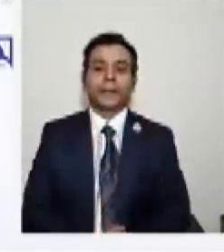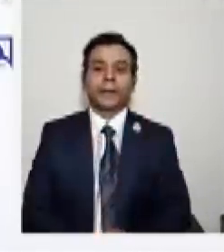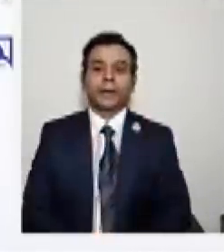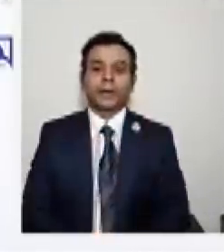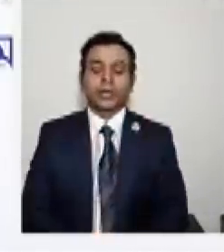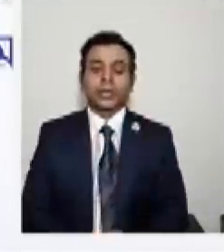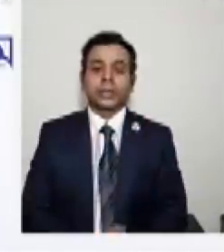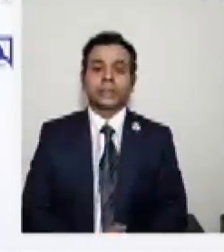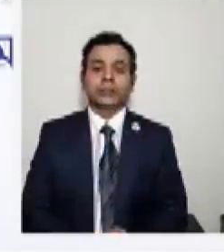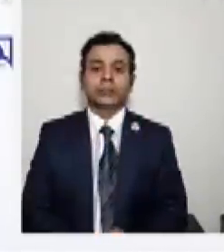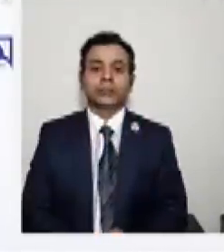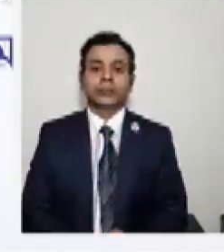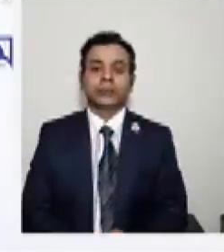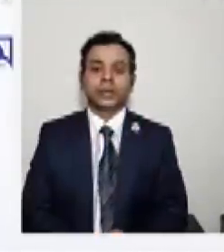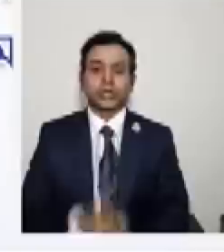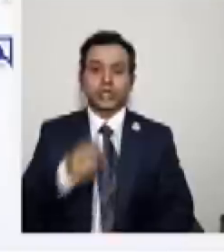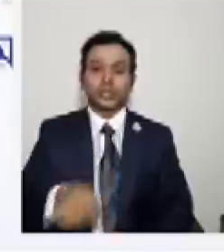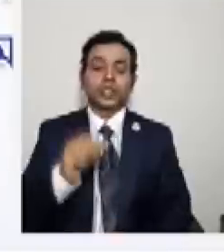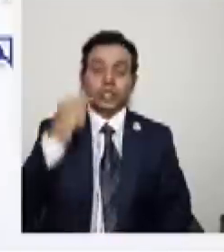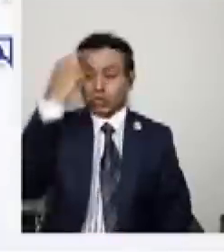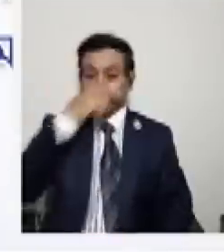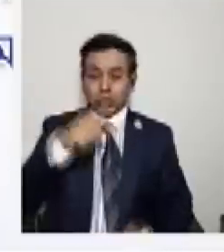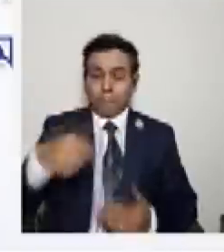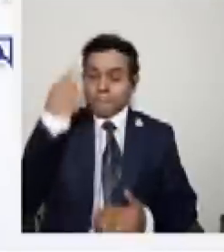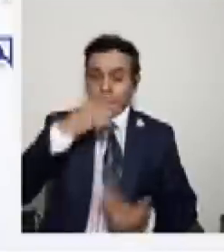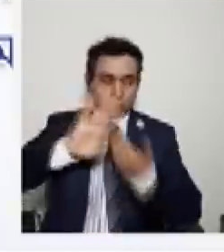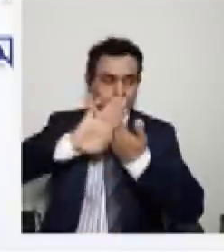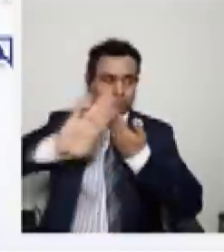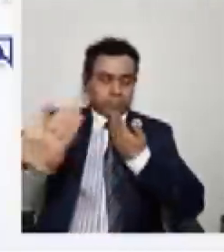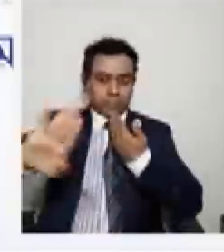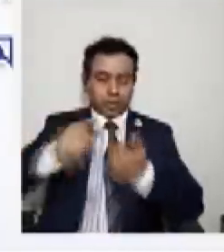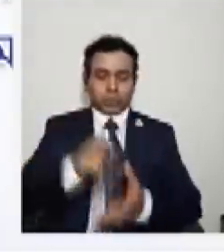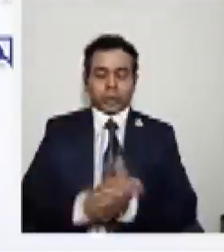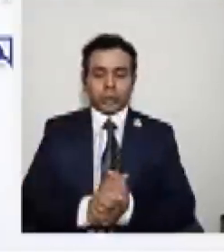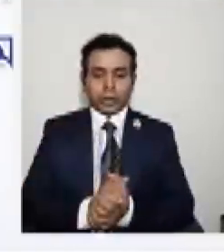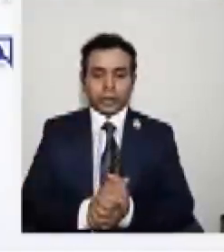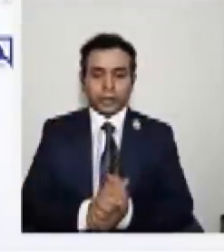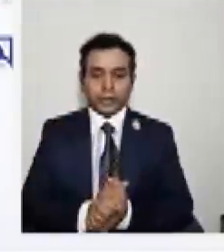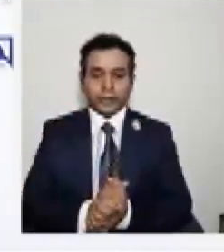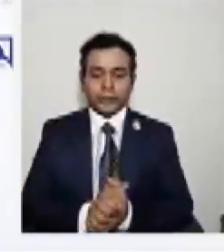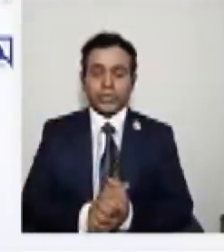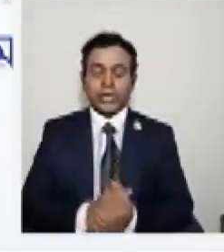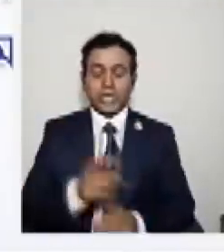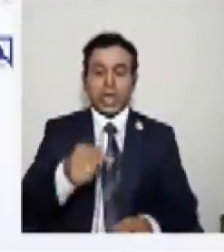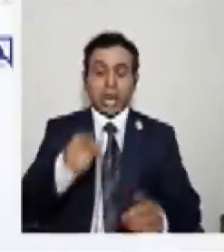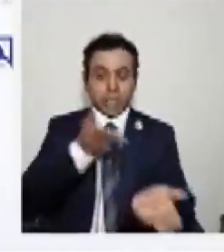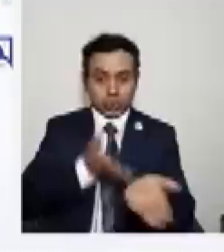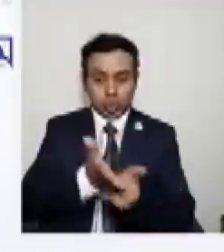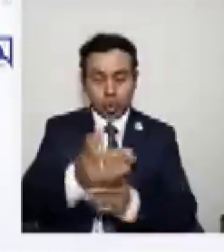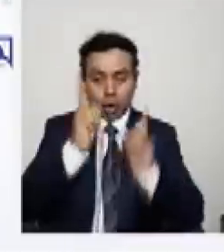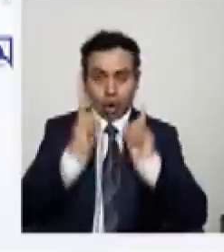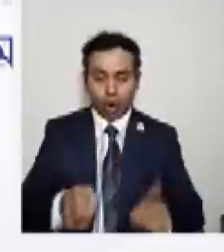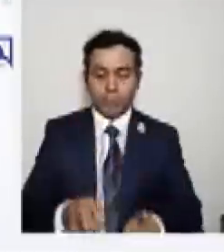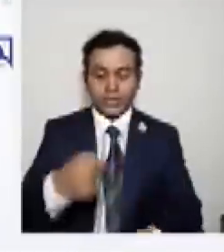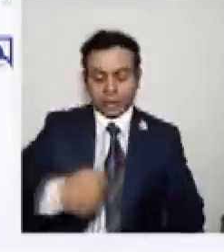সাবান পানি দিয়ে বারবার 20 সেকেন্ড ধরে হাত ধুবেন এবং যারা সামাজিক দূরত্ব বজায় রাখা,